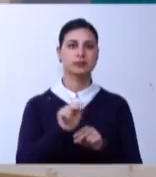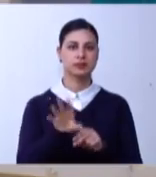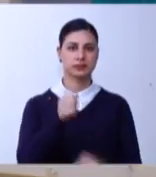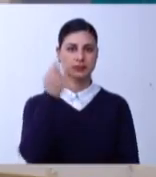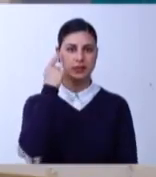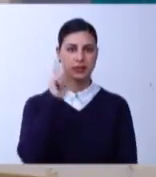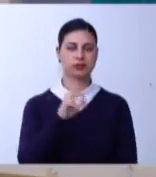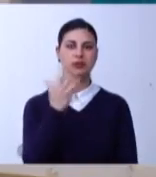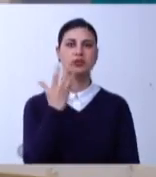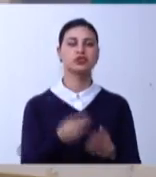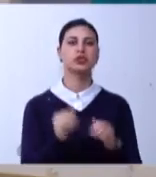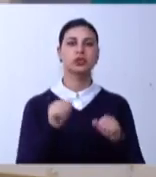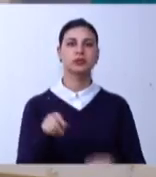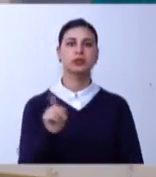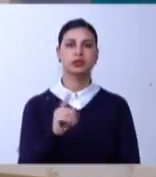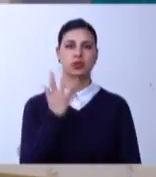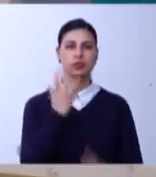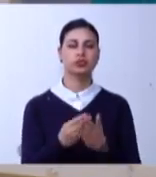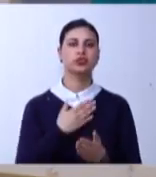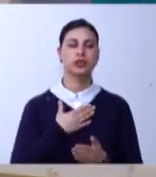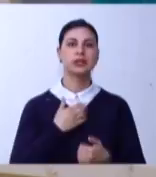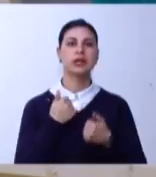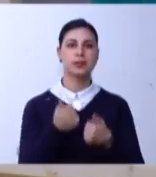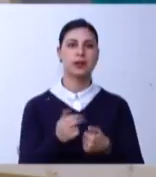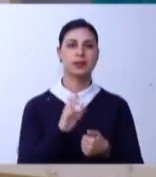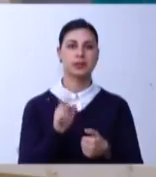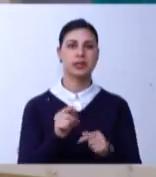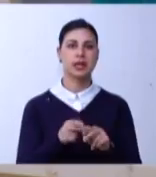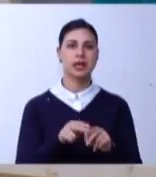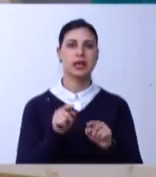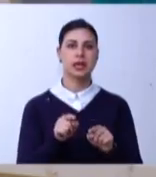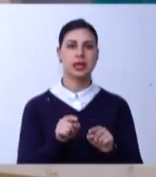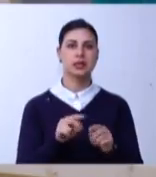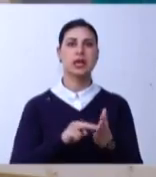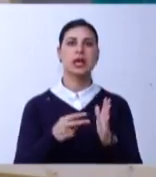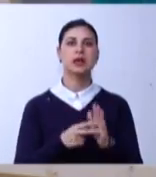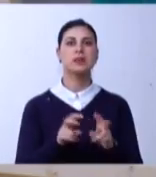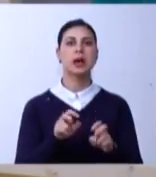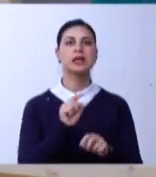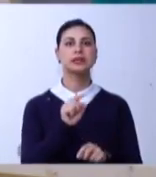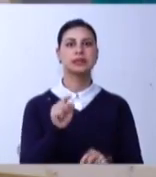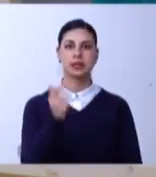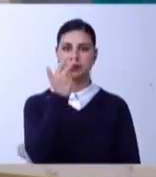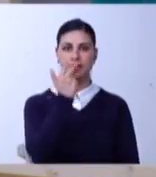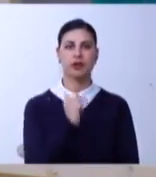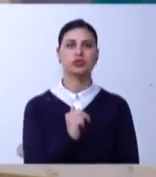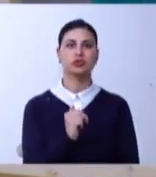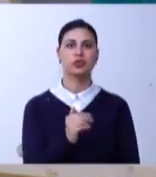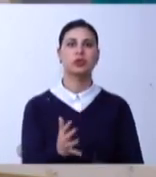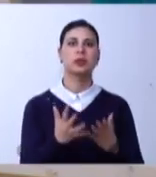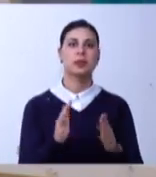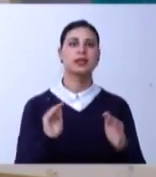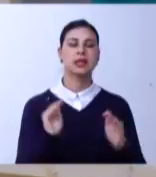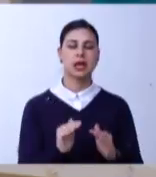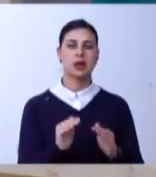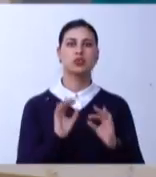და ჩვენ შეგვიძლია, რომ ჩვენი დახმარებით და აი ესე რუტინის დაგეგმვის თვალსაზრისით ისინი მივაჩვიოთ